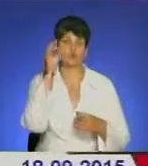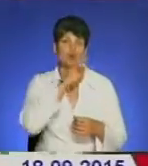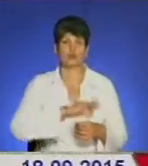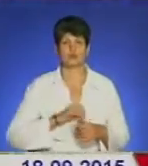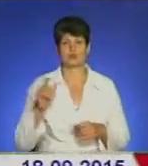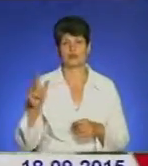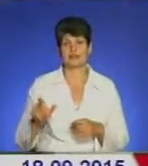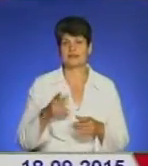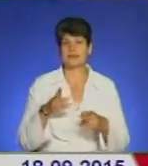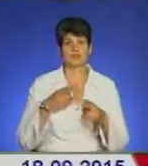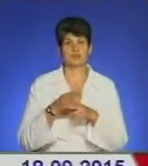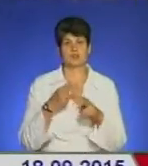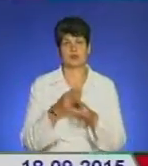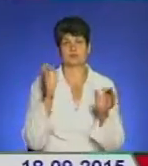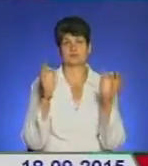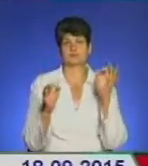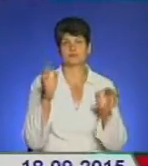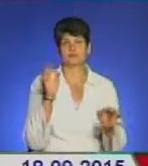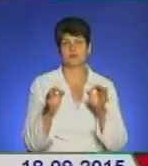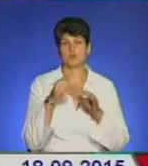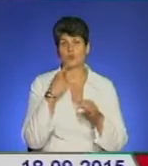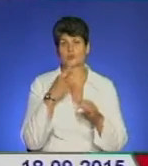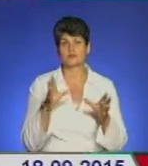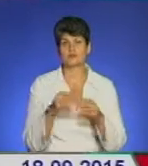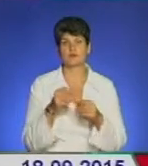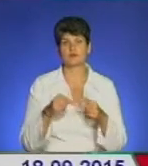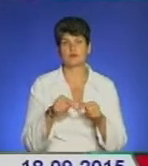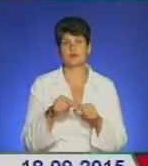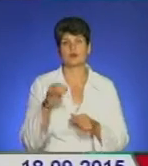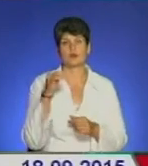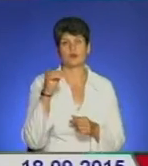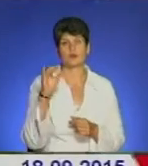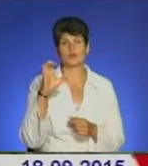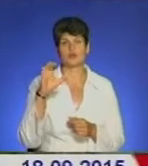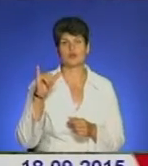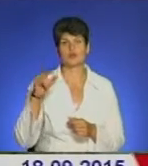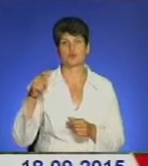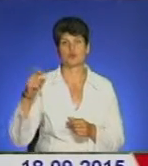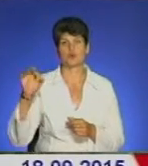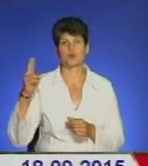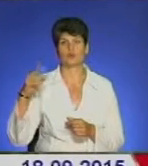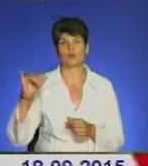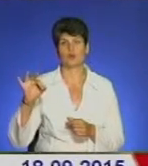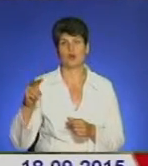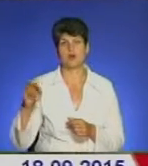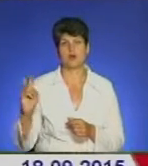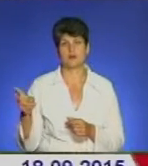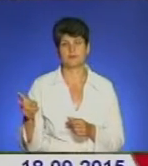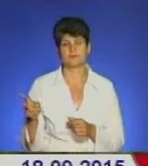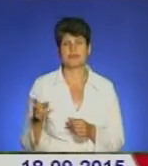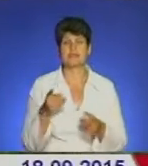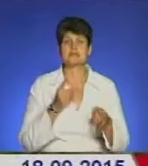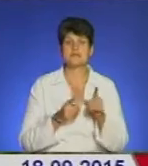завдає шкоди довкіллю, переконаний співорганізатор заходів Юрій Суходоляк. Насправді,